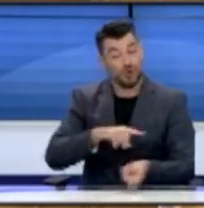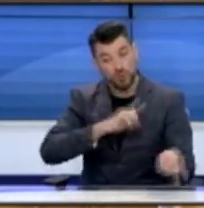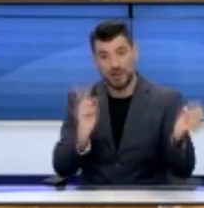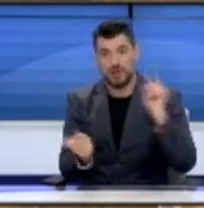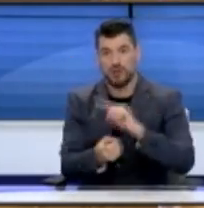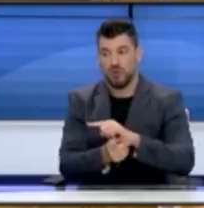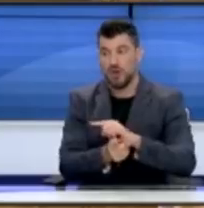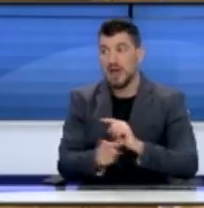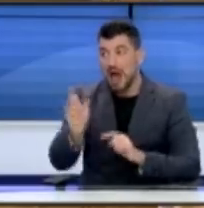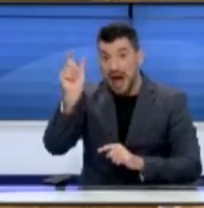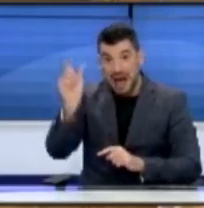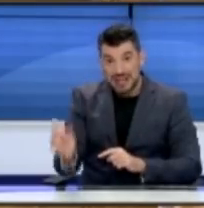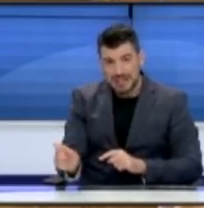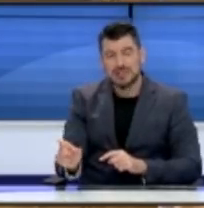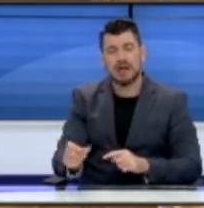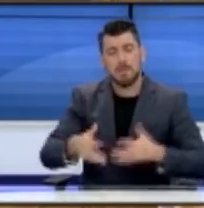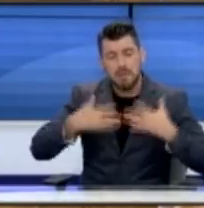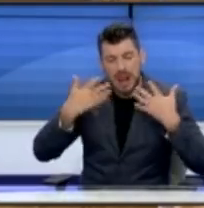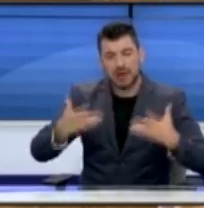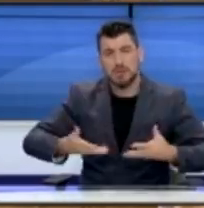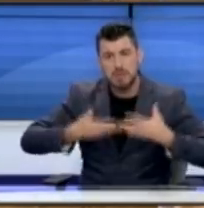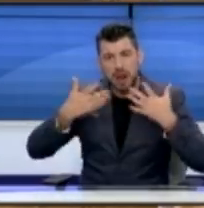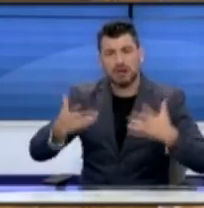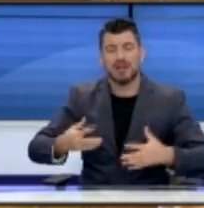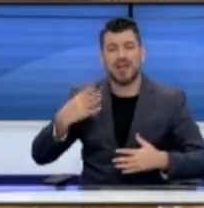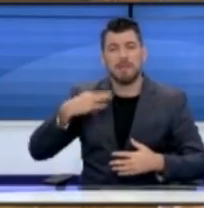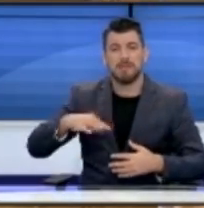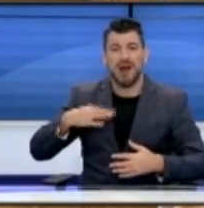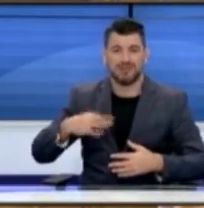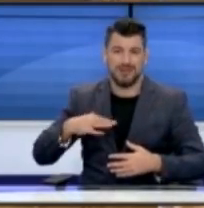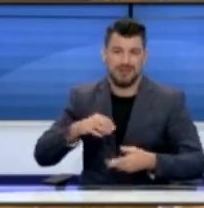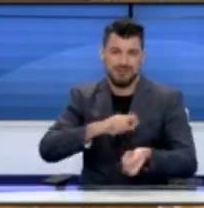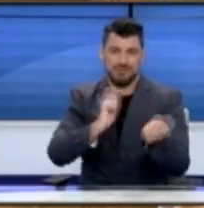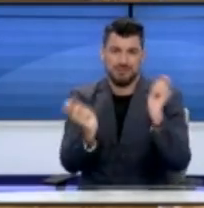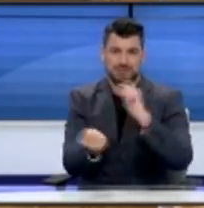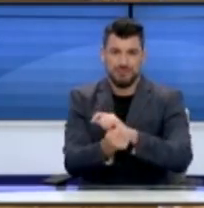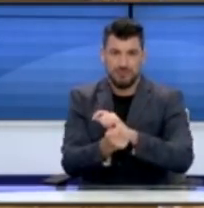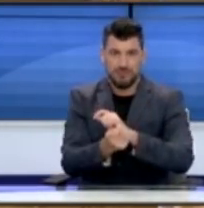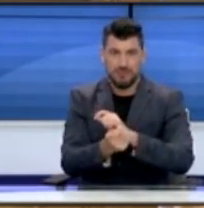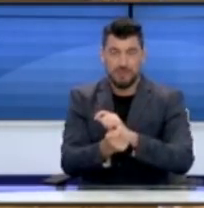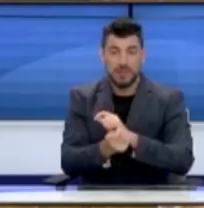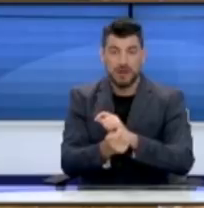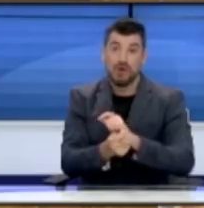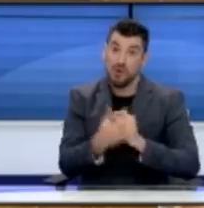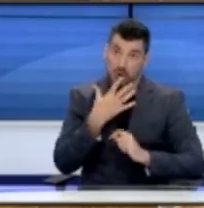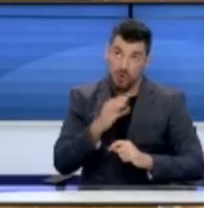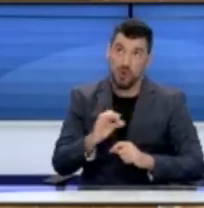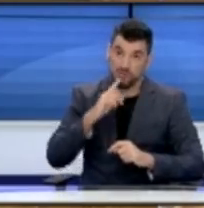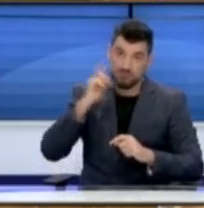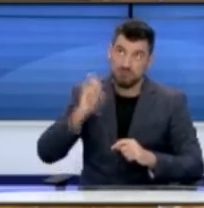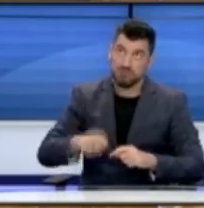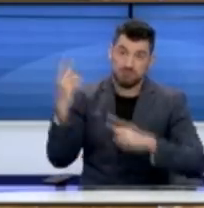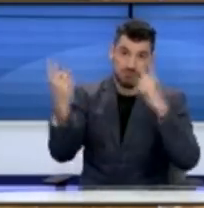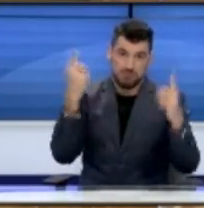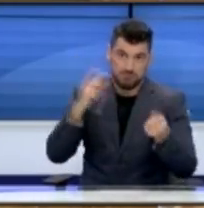πολύ μιλάτε για τη δήθεν πράσινη μετάβαση, η οποία επιβάλλεται από την κλιματική κρίση, τόσο πιο